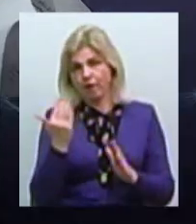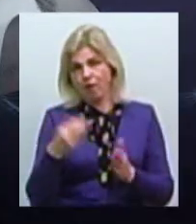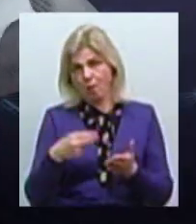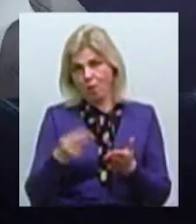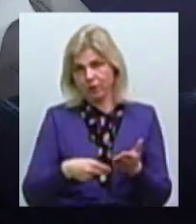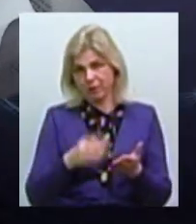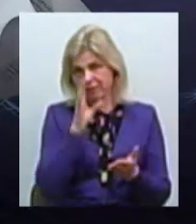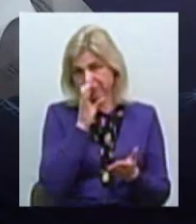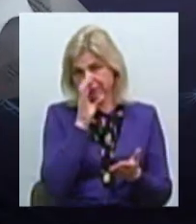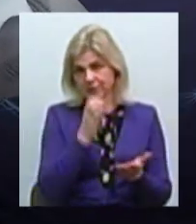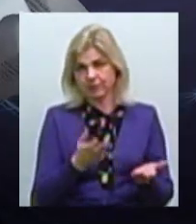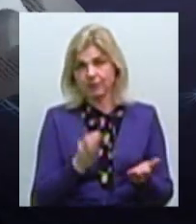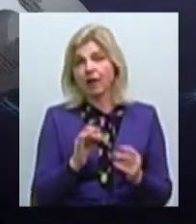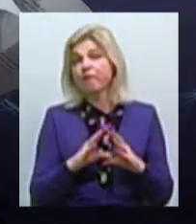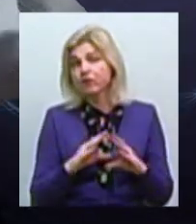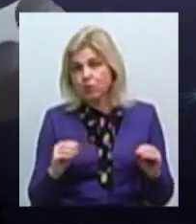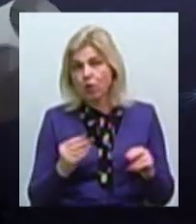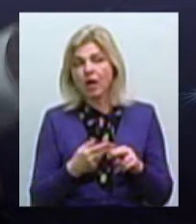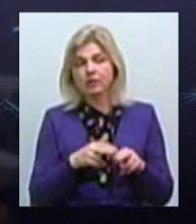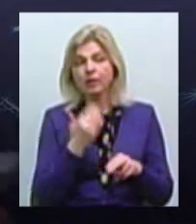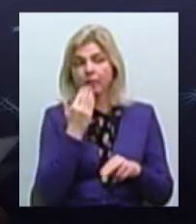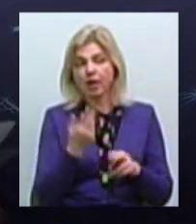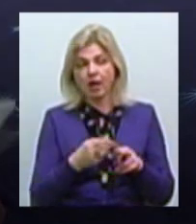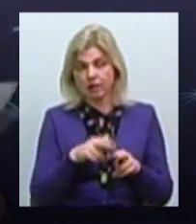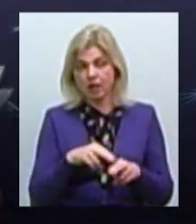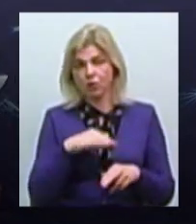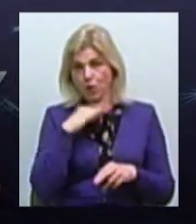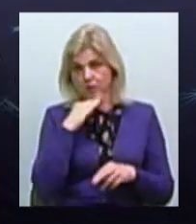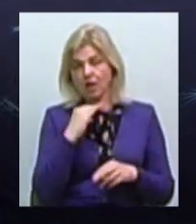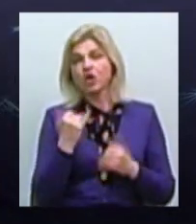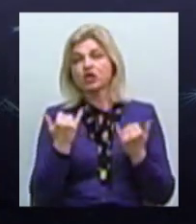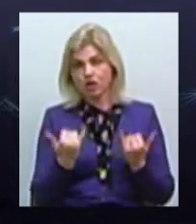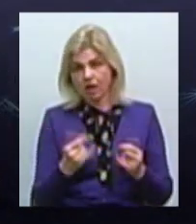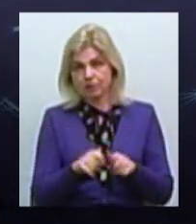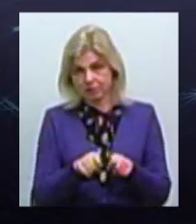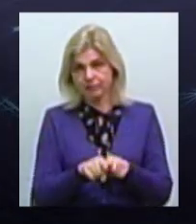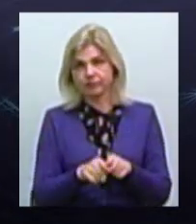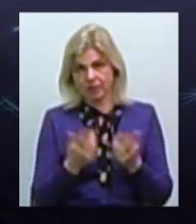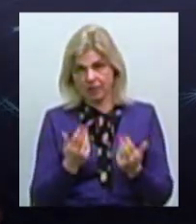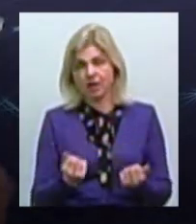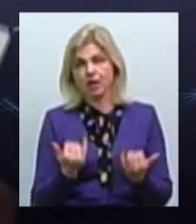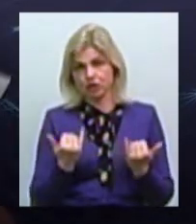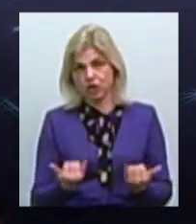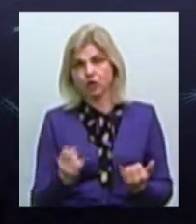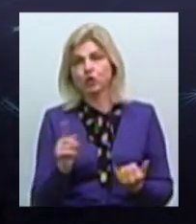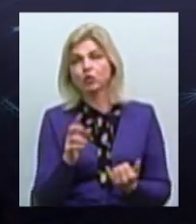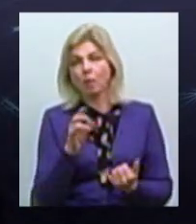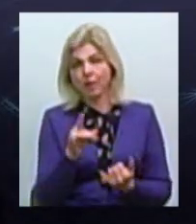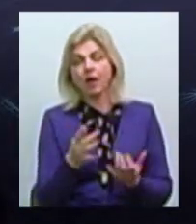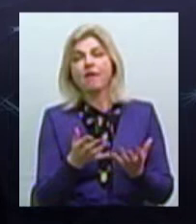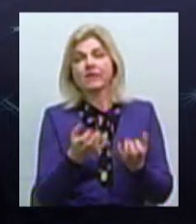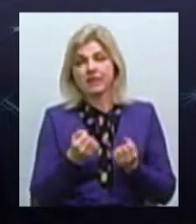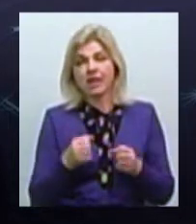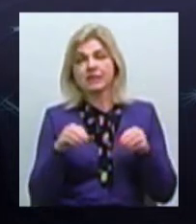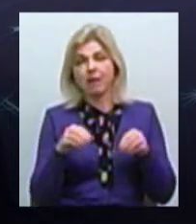все и тихо было достать и сейчас иногда для того чтобы взять землю в аренду шо